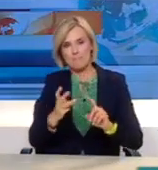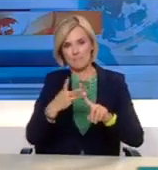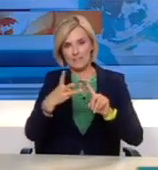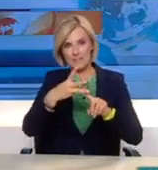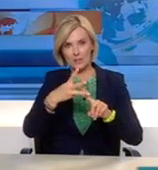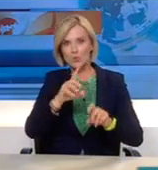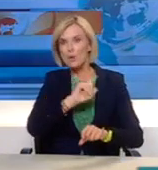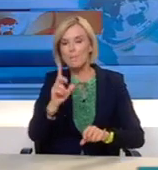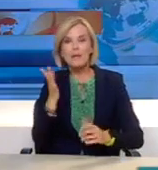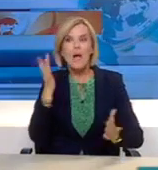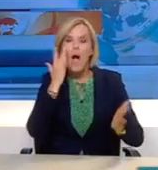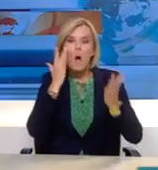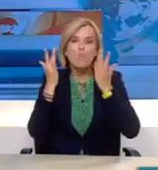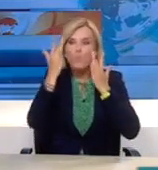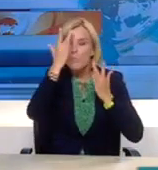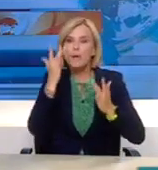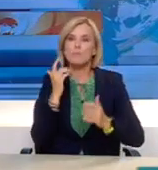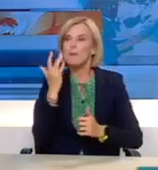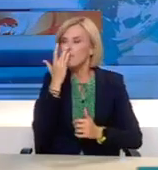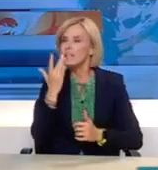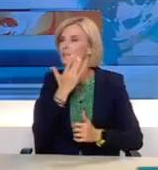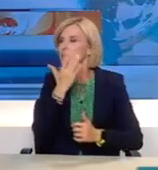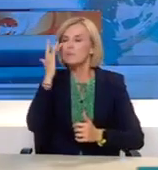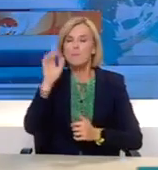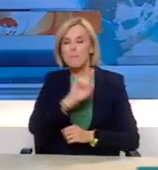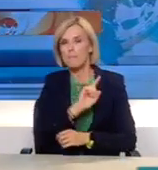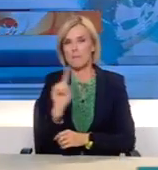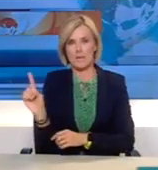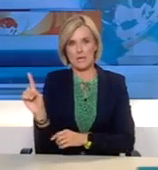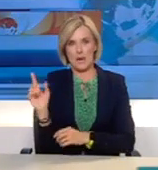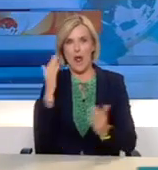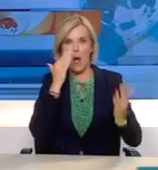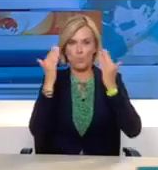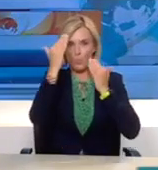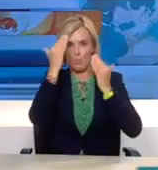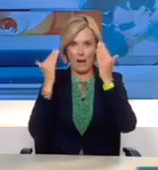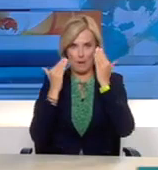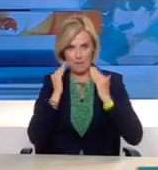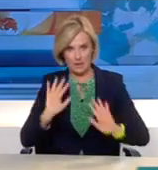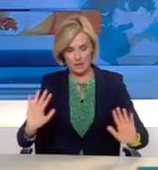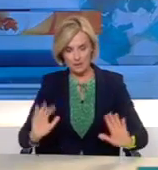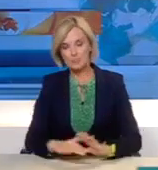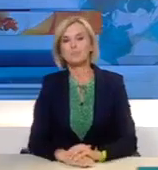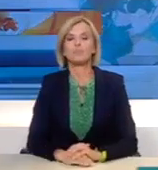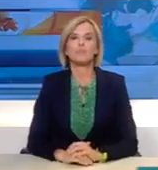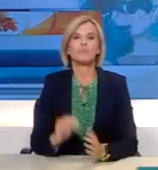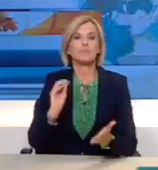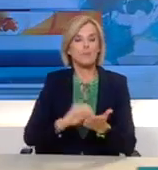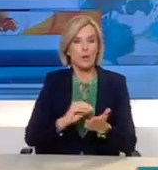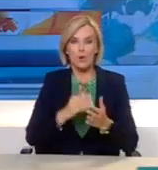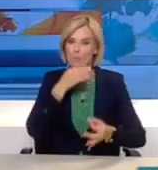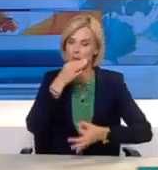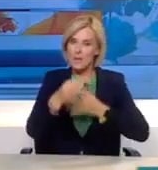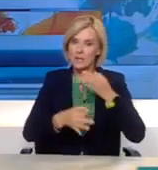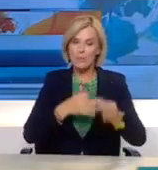να αποφεύγουμε να αγγίζουμε το πρόσωπό μας, το στόμα, τη μύτη ή τα μάτια. Θα ήθελα επίσης να σας αναφέρω την επέκταση των ενδείξεων και